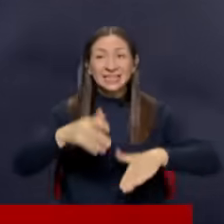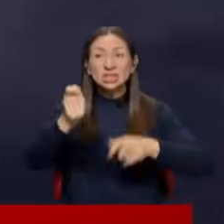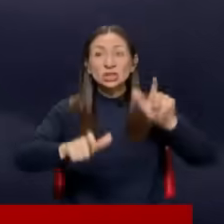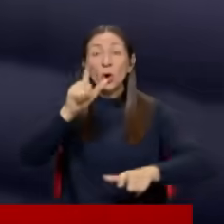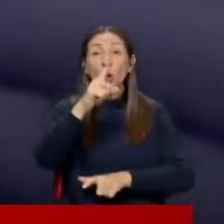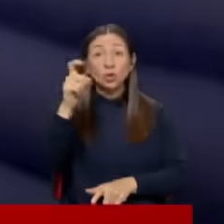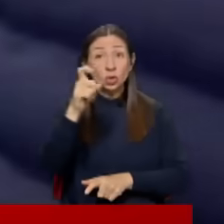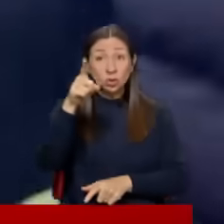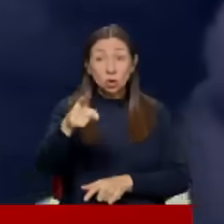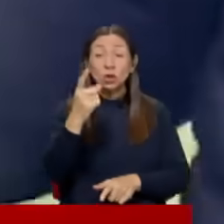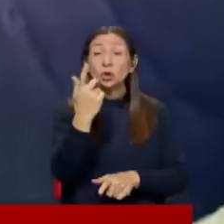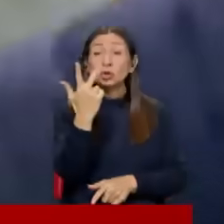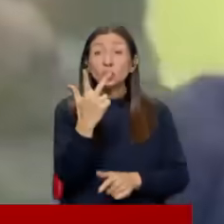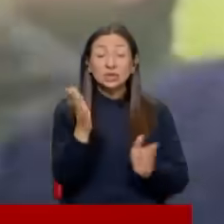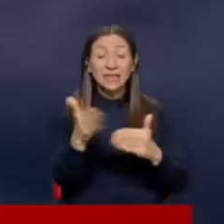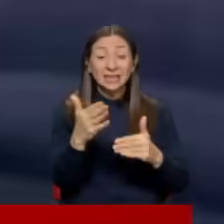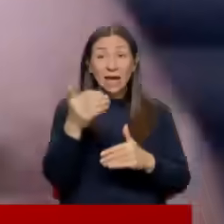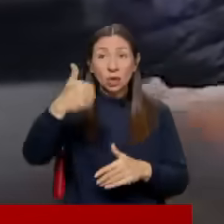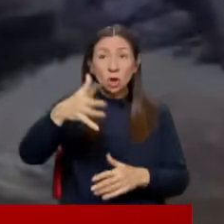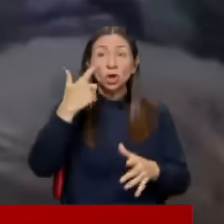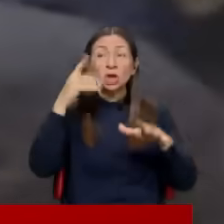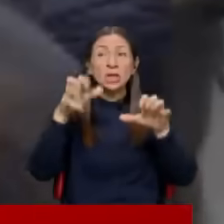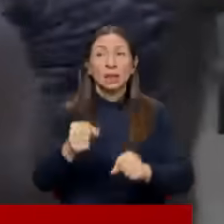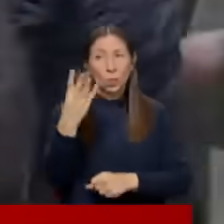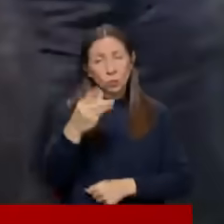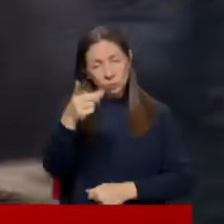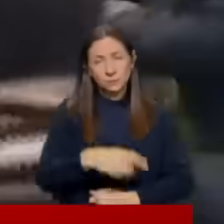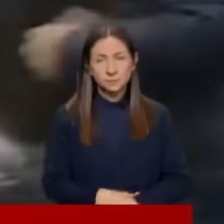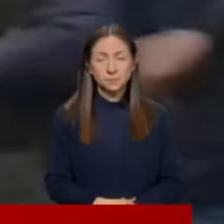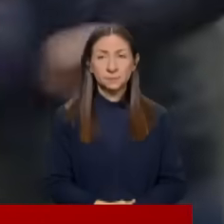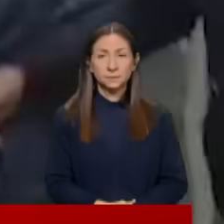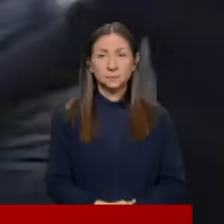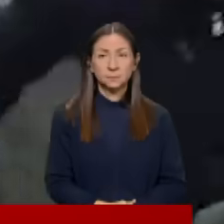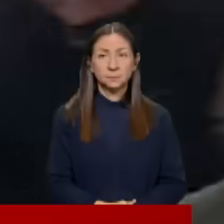işçilerinden 19'u ve 3 sendika yöneticisi gözaltına alındı.